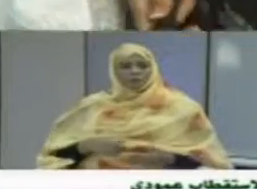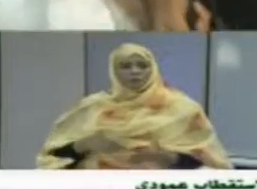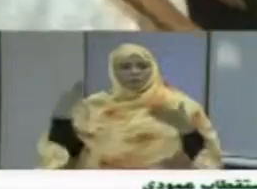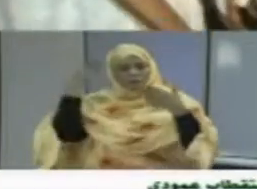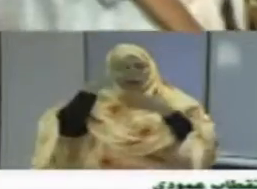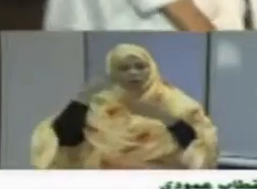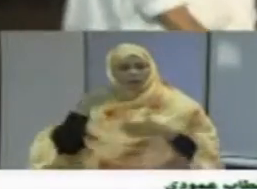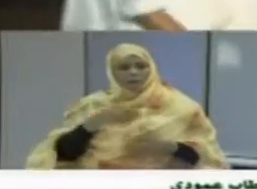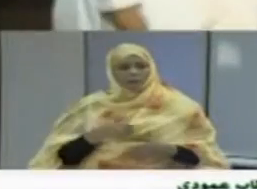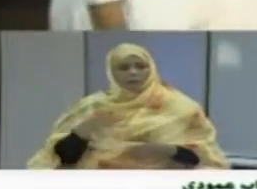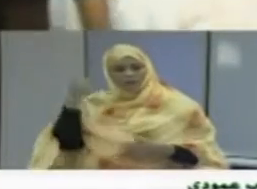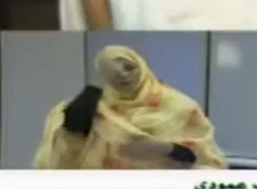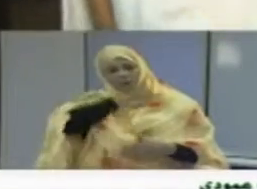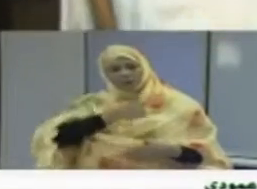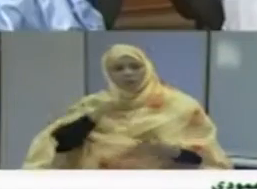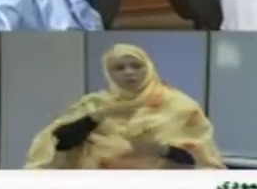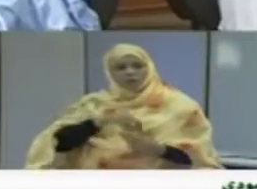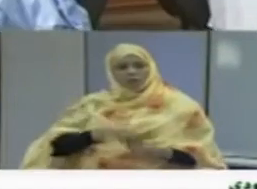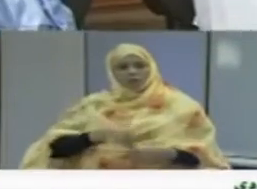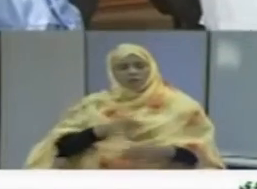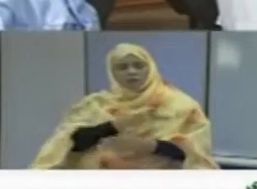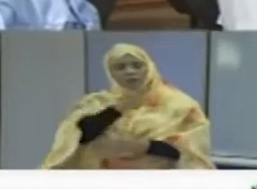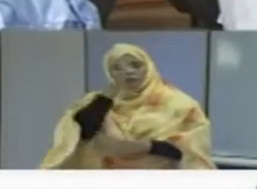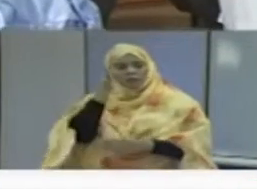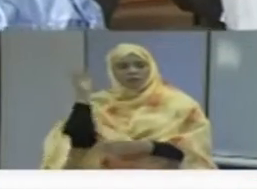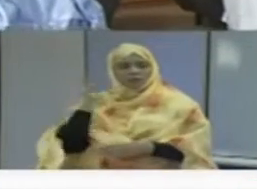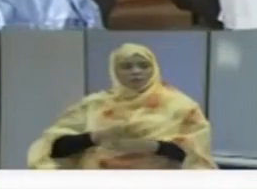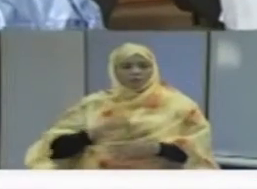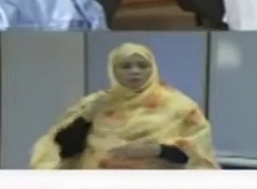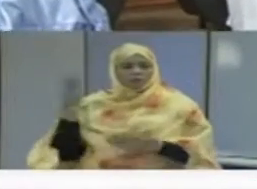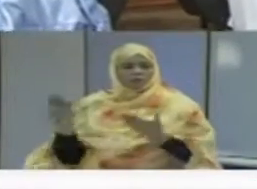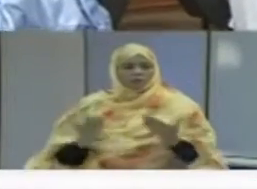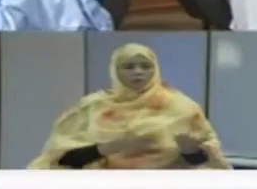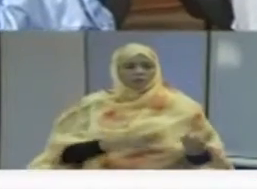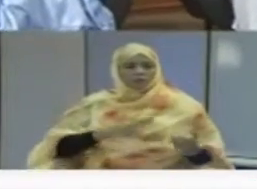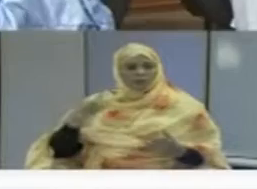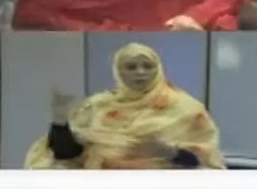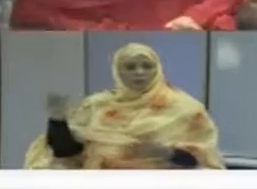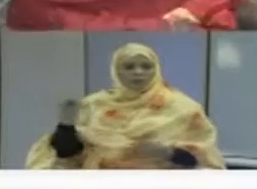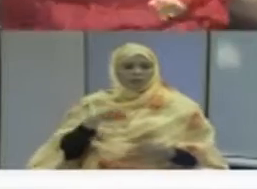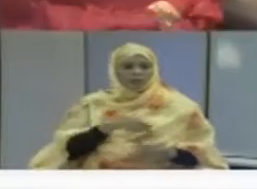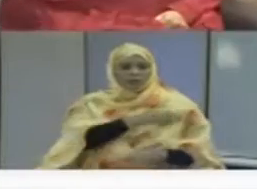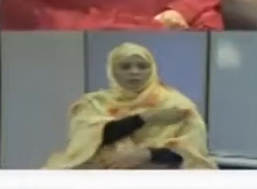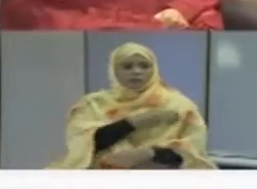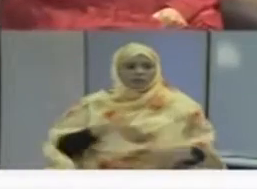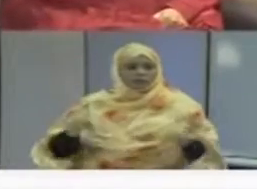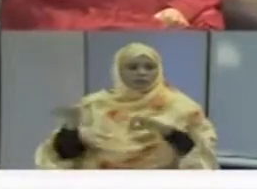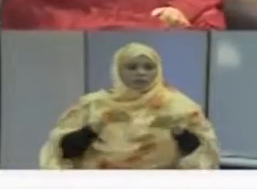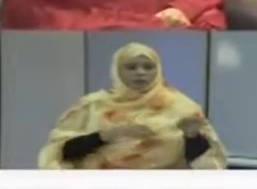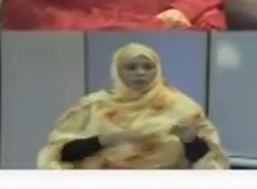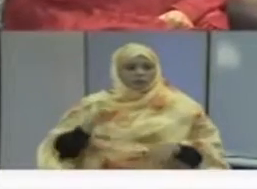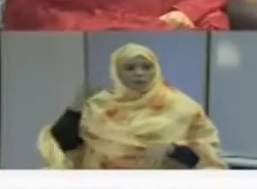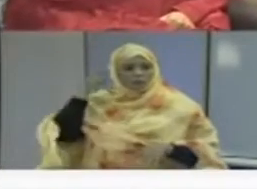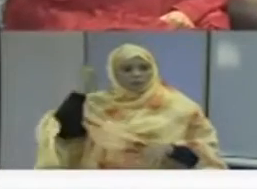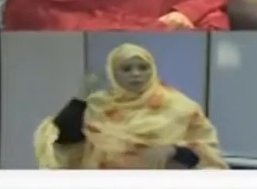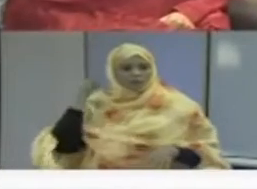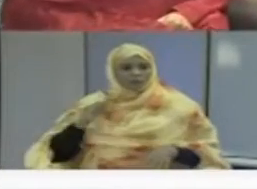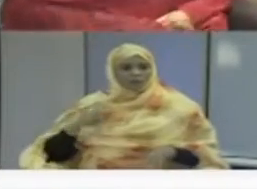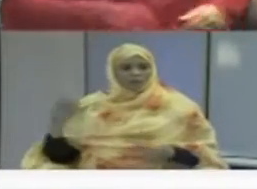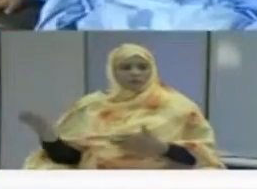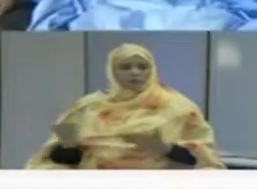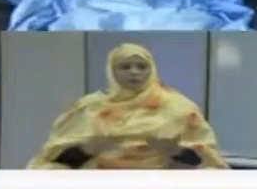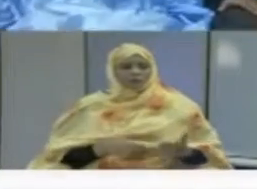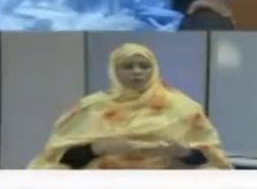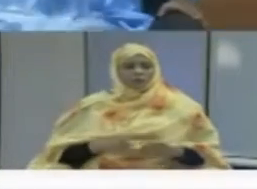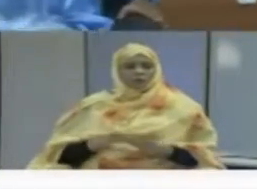والإفريقية وبالموريتانيين في الخارج، إضافة إلى مدعوين من الطيف السياسي والفكري وأعضاء